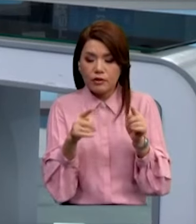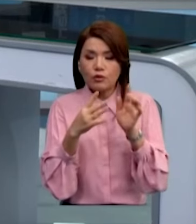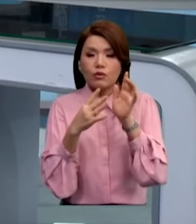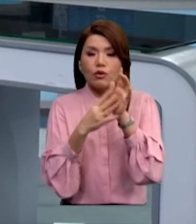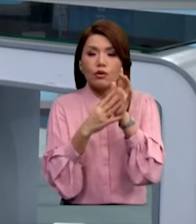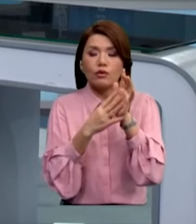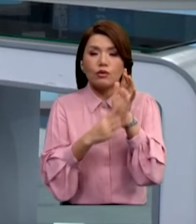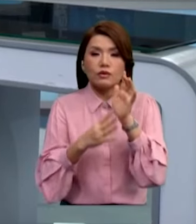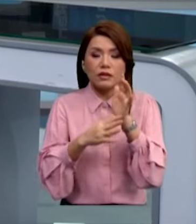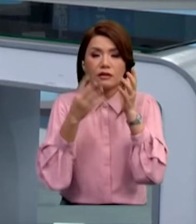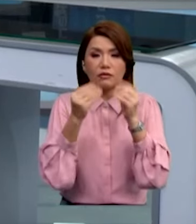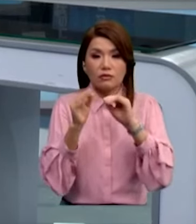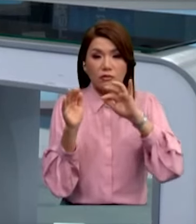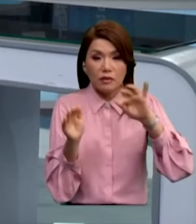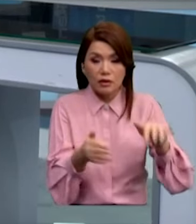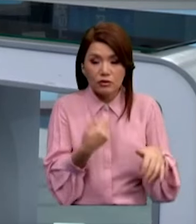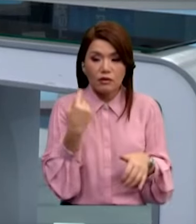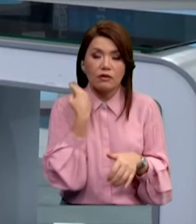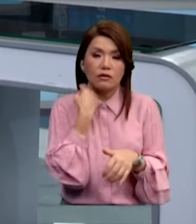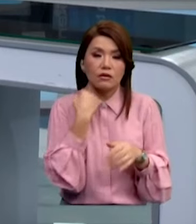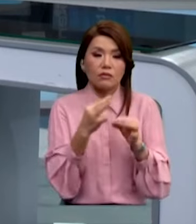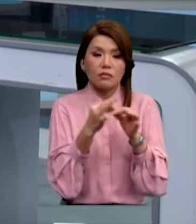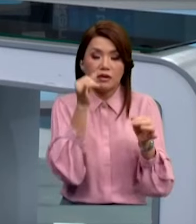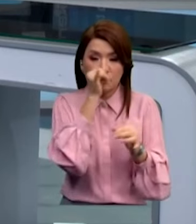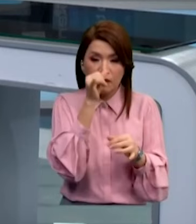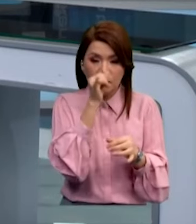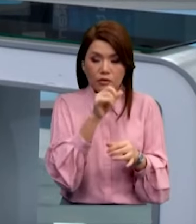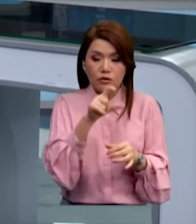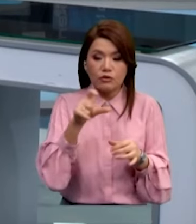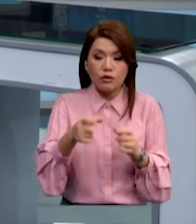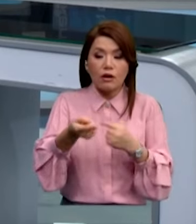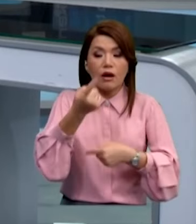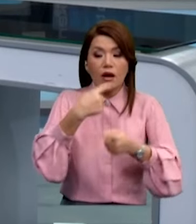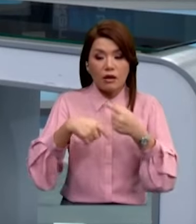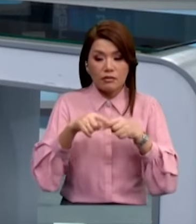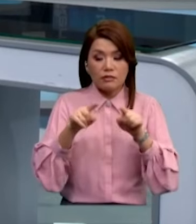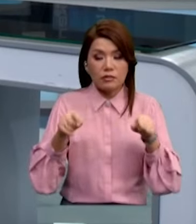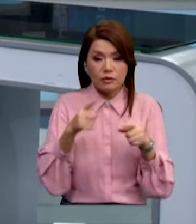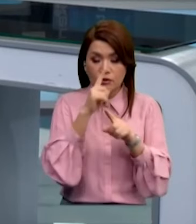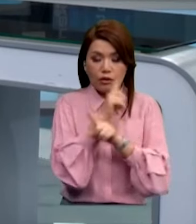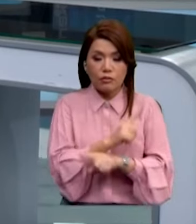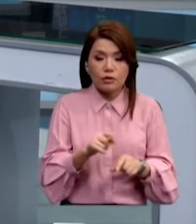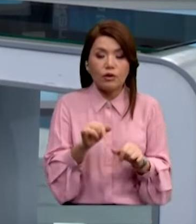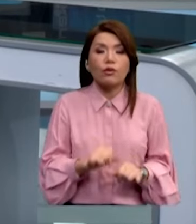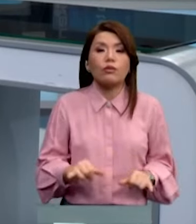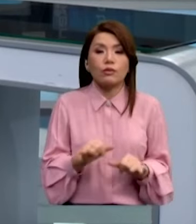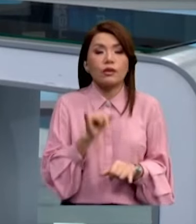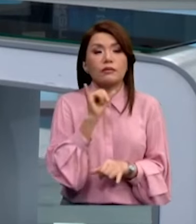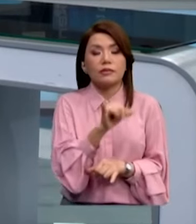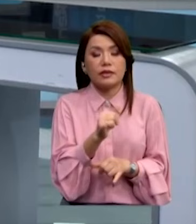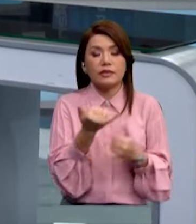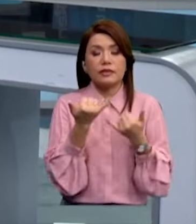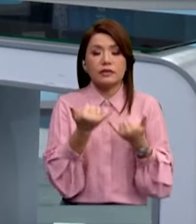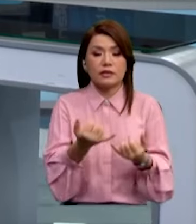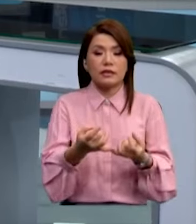несиелер саны қанша? Егер банк қаржыдан қысылған клиенттің кредитін қайта құрылымдамай жатса, қайда жүгіну керек? Тақырыпты